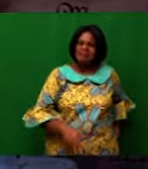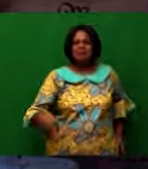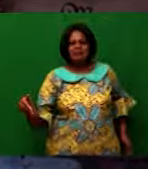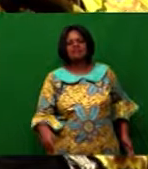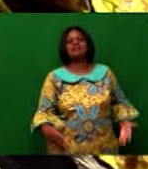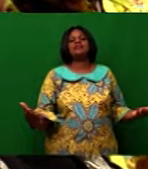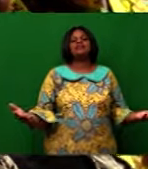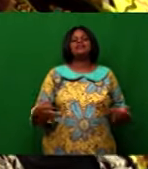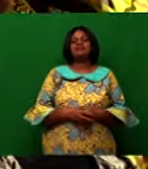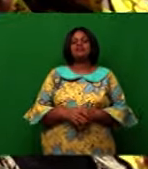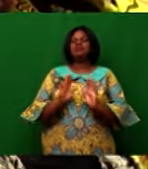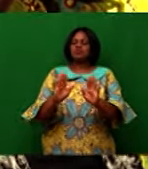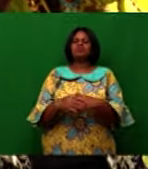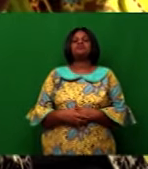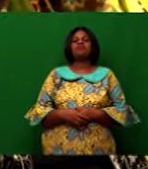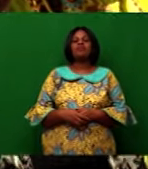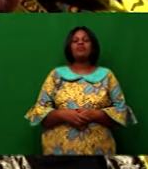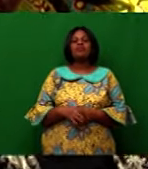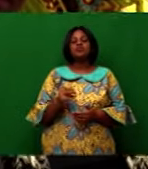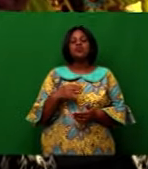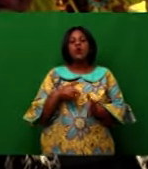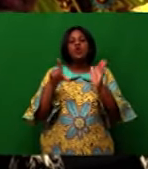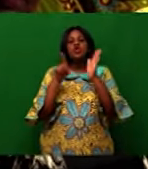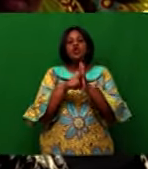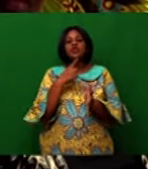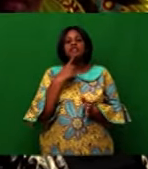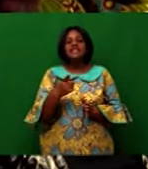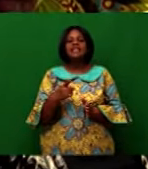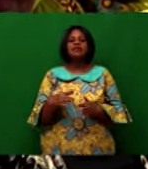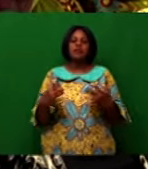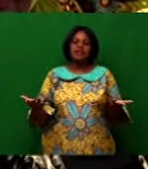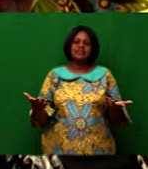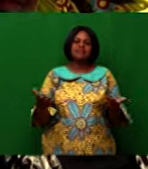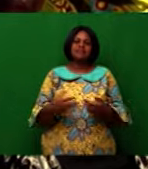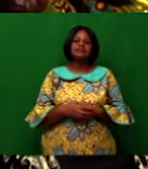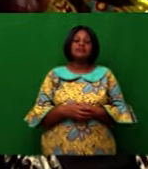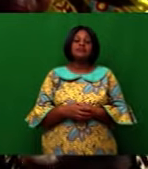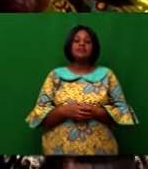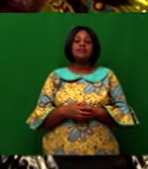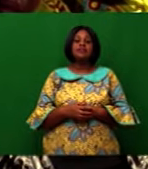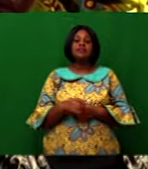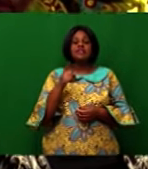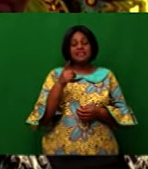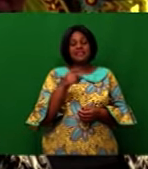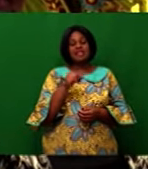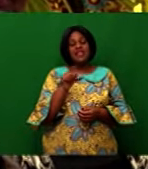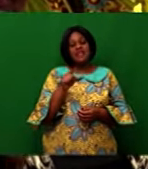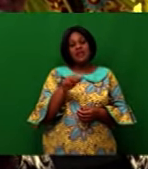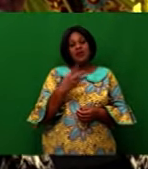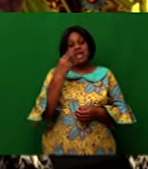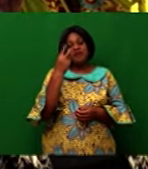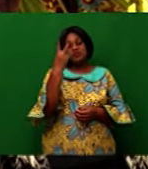pana kuda ko mutemo wedu unomboti chine nyaya dzebarika iwe utozova kuti uri gweta nyaya dzebarika idzi tinoona kuti